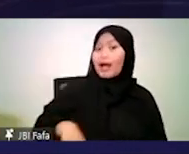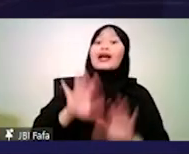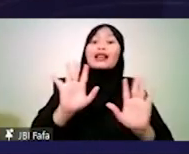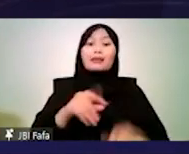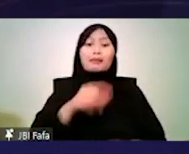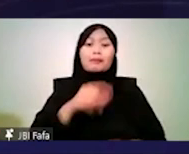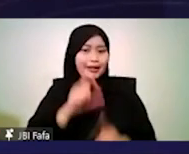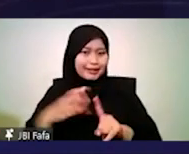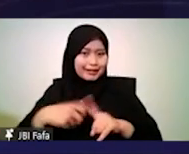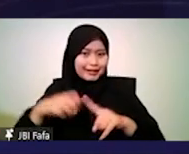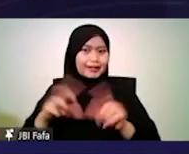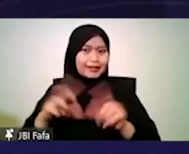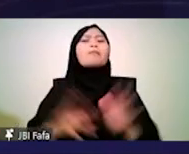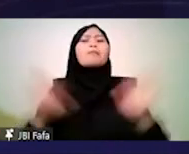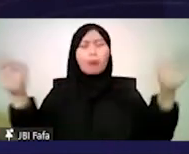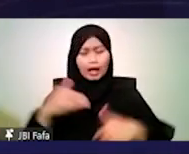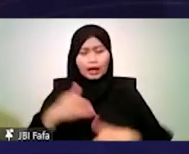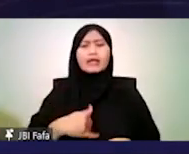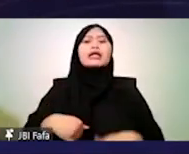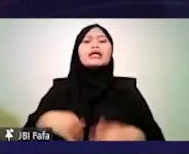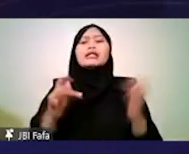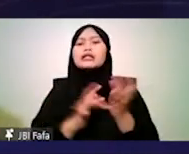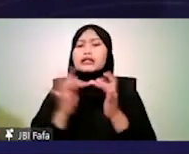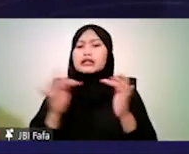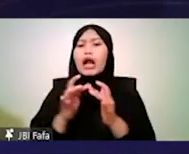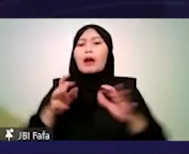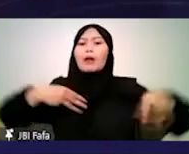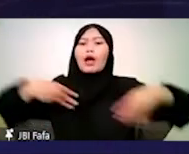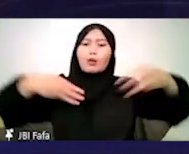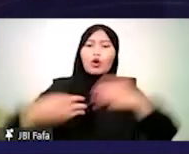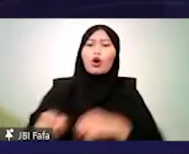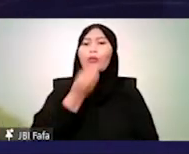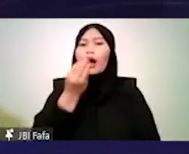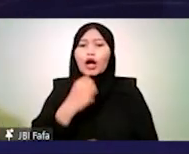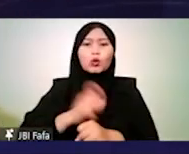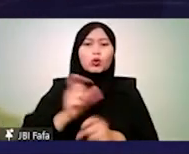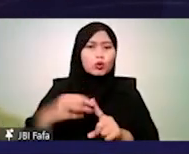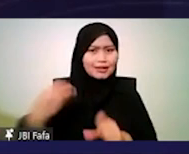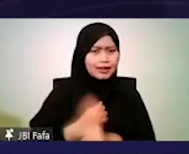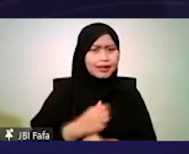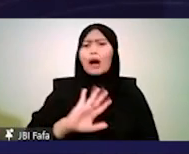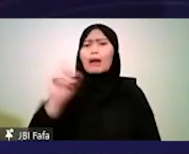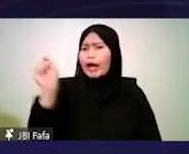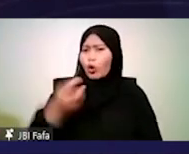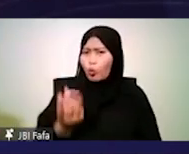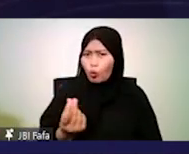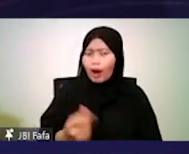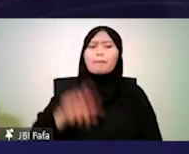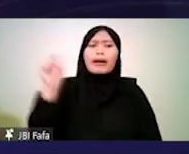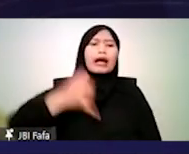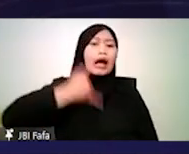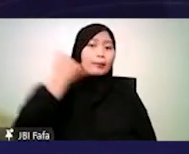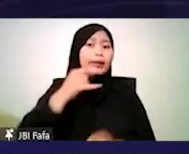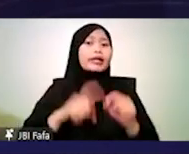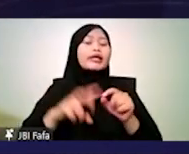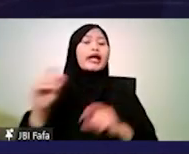Mari kita dicitrakan Malioboro Pak Budiarto makan gudeg nggak usah pakai uang pak PHP pakai biocare